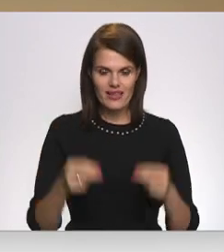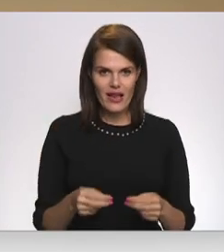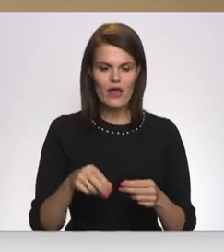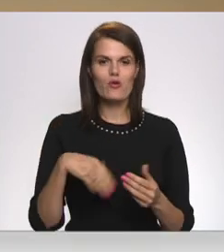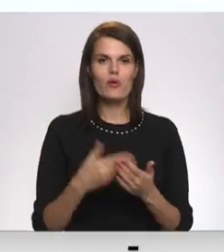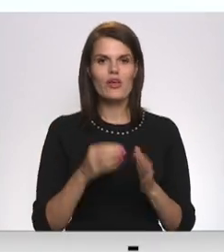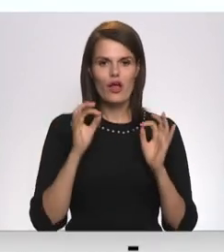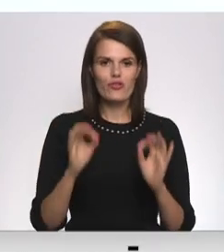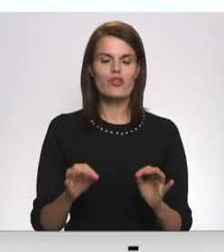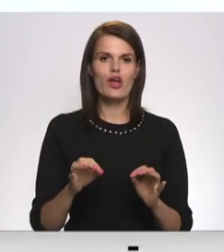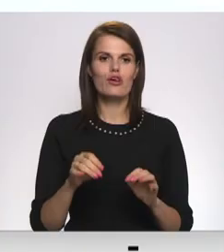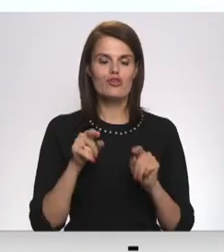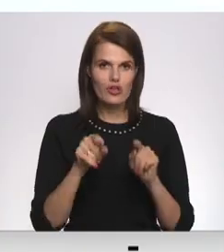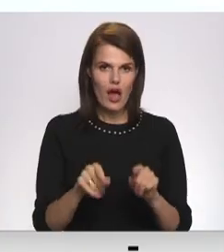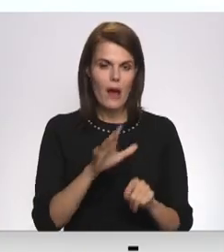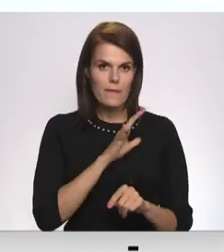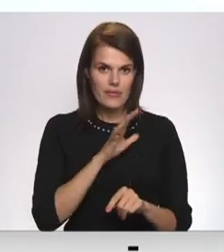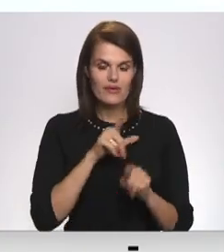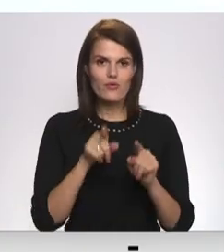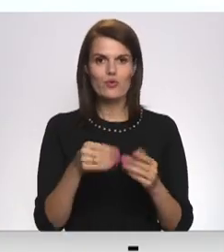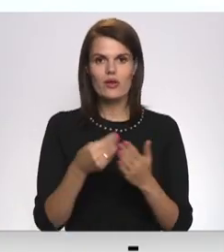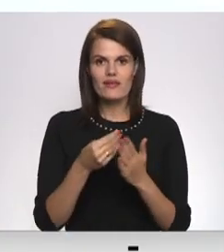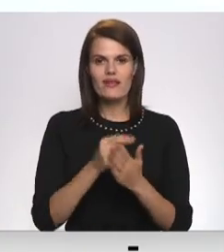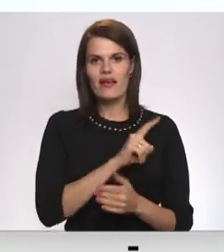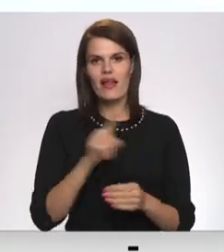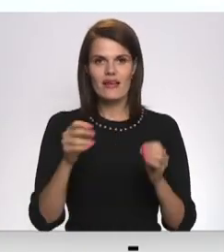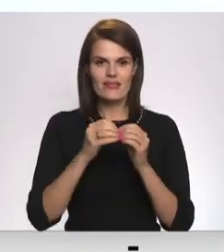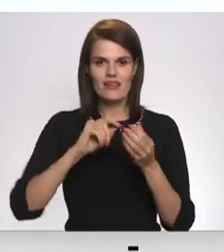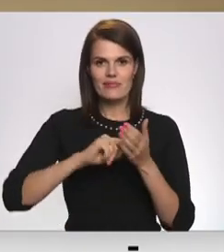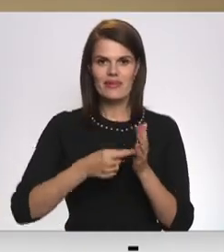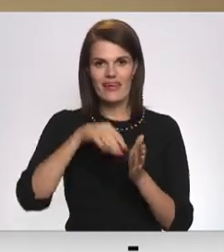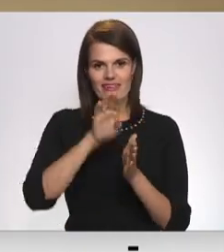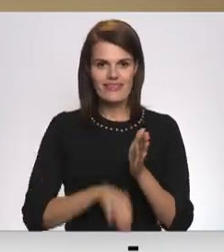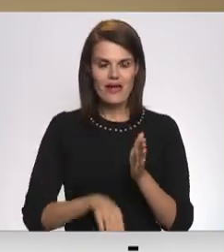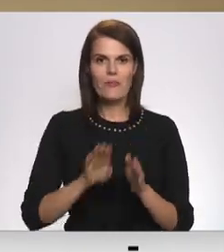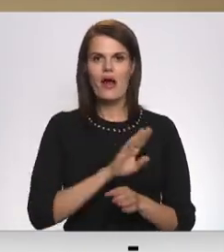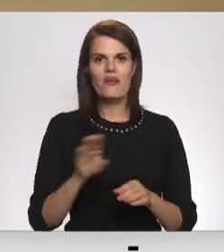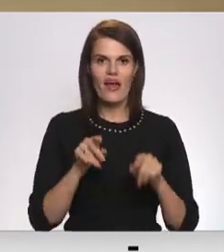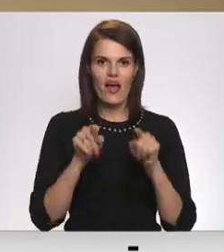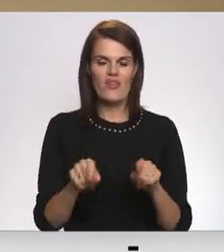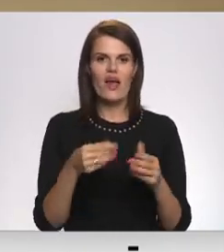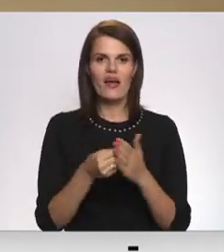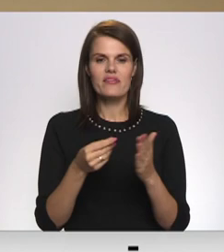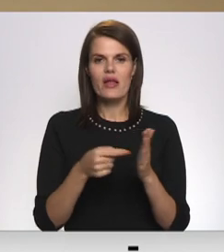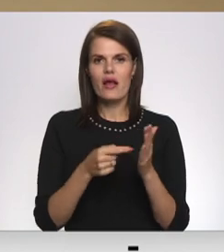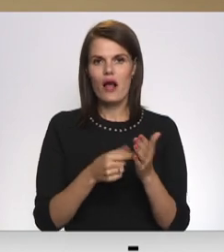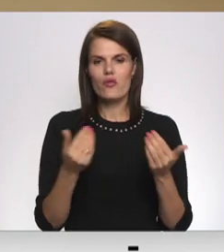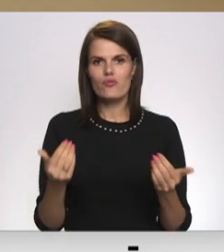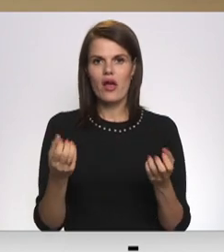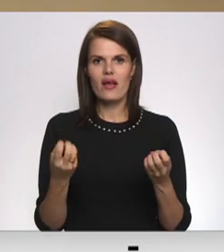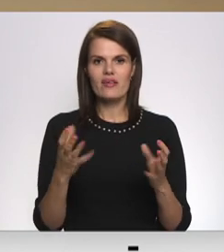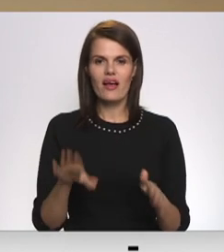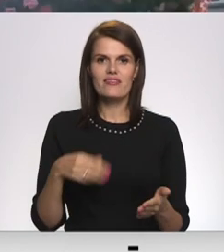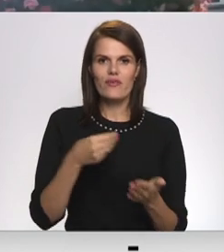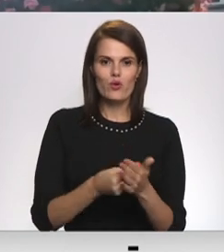ir bijusi tieši pielīgta. Šajos līgumos cena ir pat līdz pat 10 reizes zemāka nekā tā cena, par kādu šobrīd ir iespējams gāzi